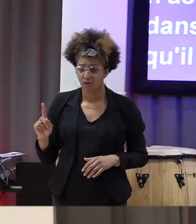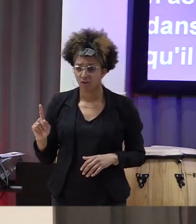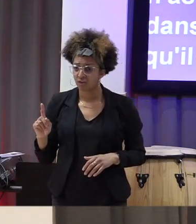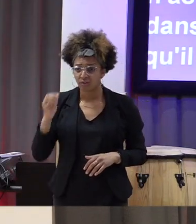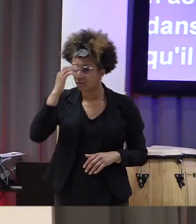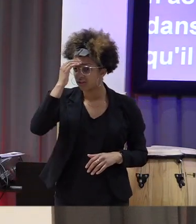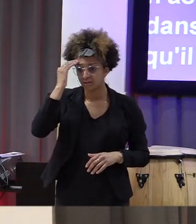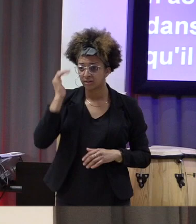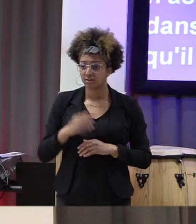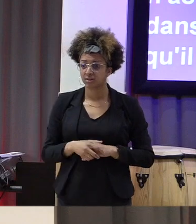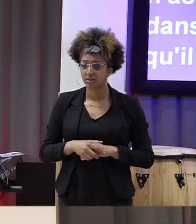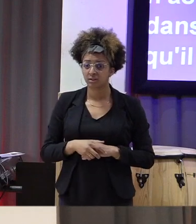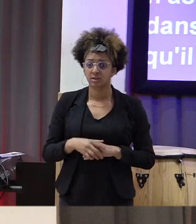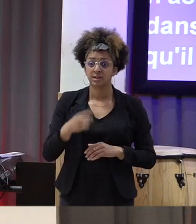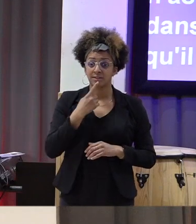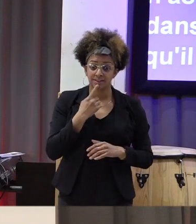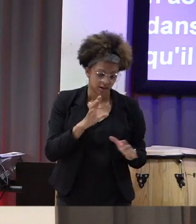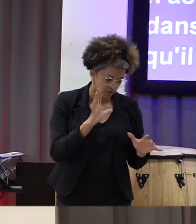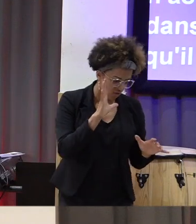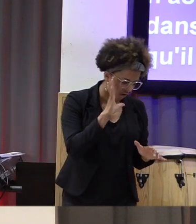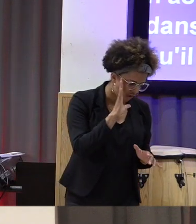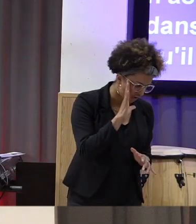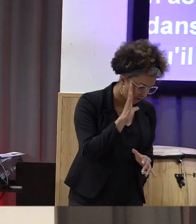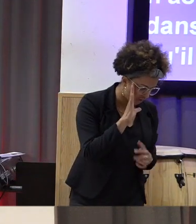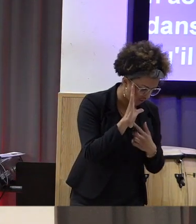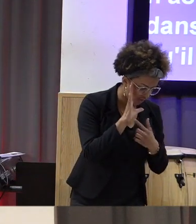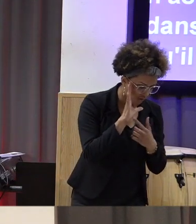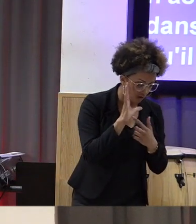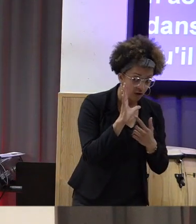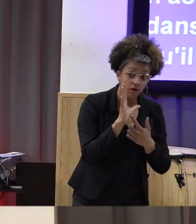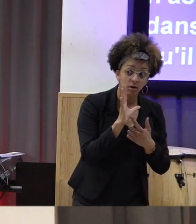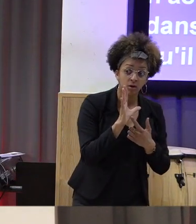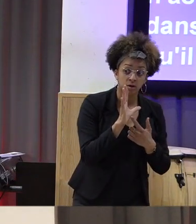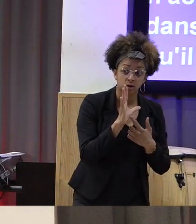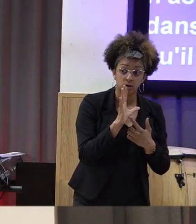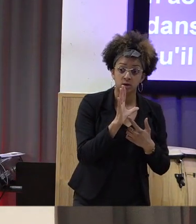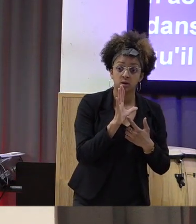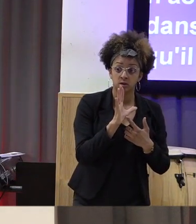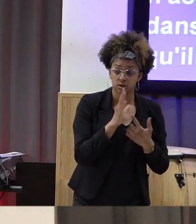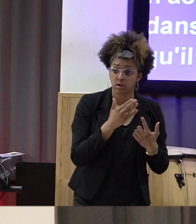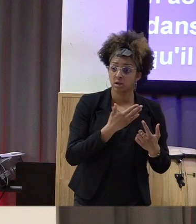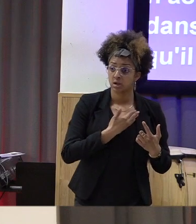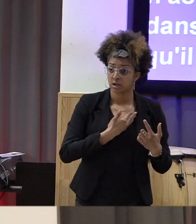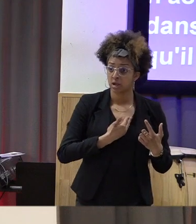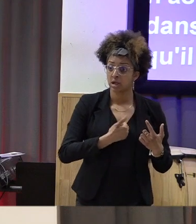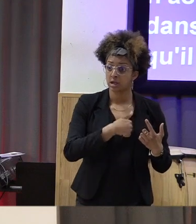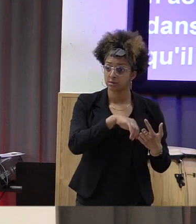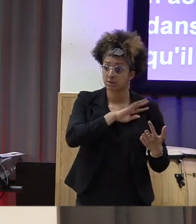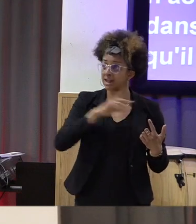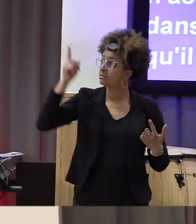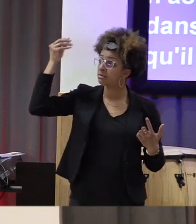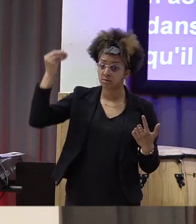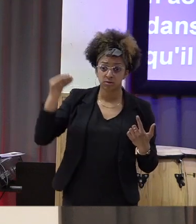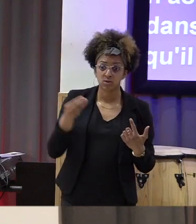Ainsi, c'est à la faveur du sommeil de ceux auxquels une responsabilité a été confiée